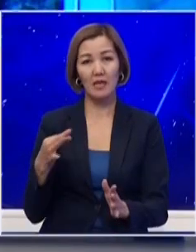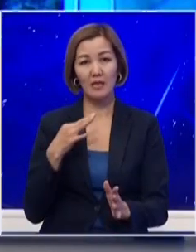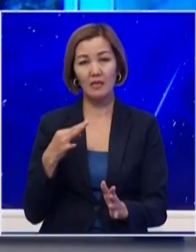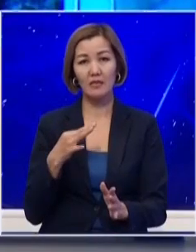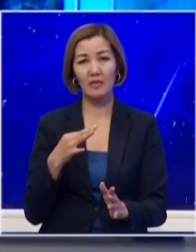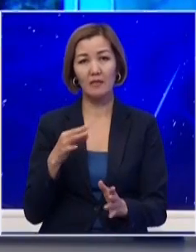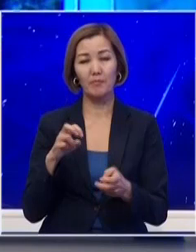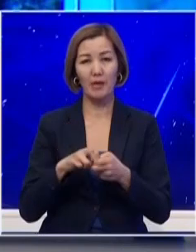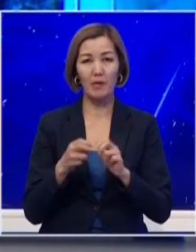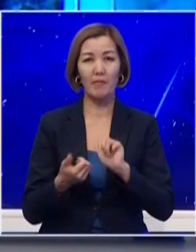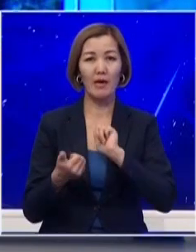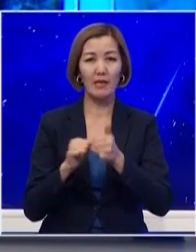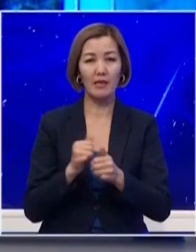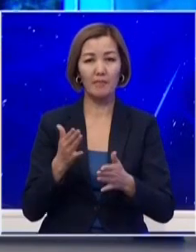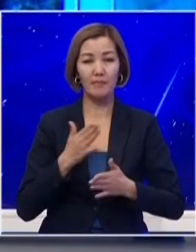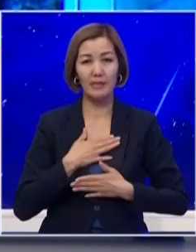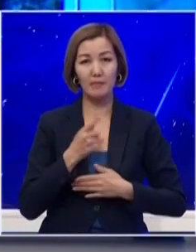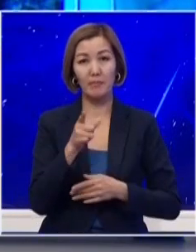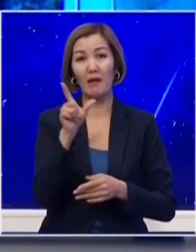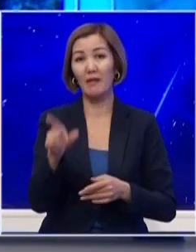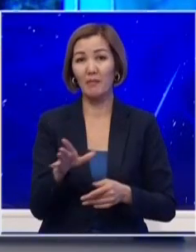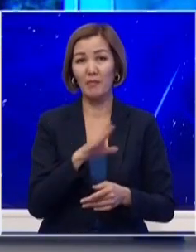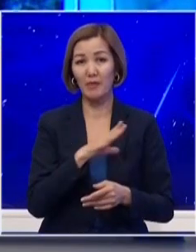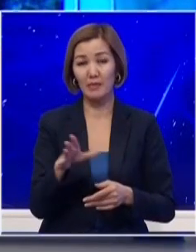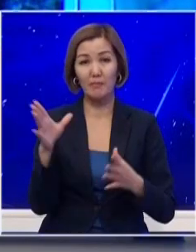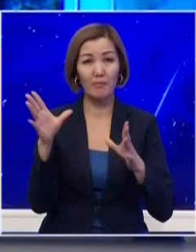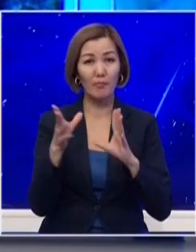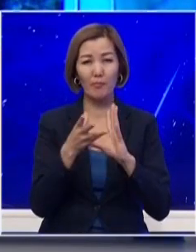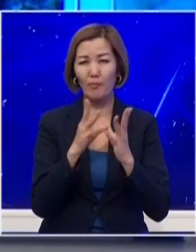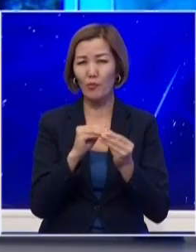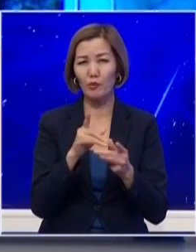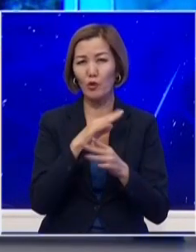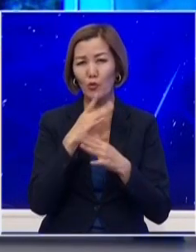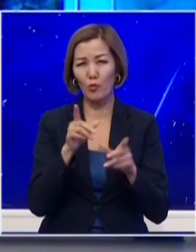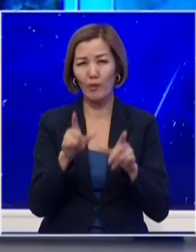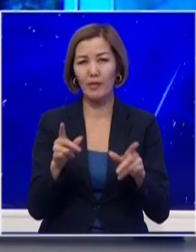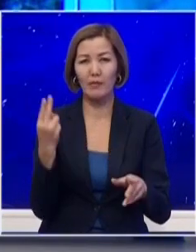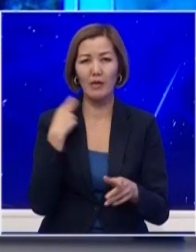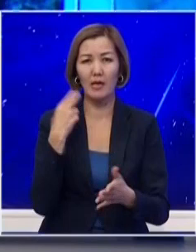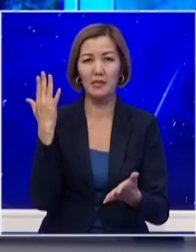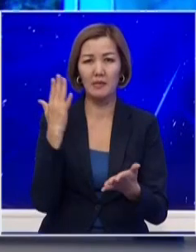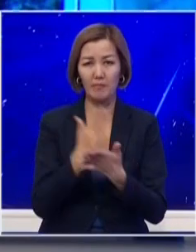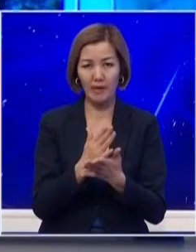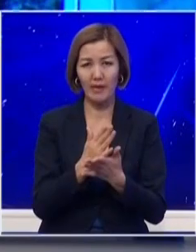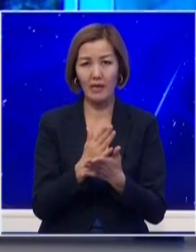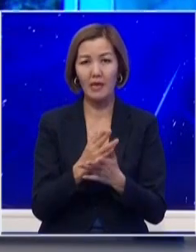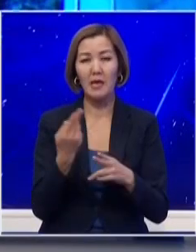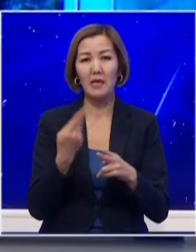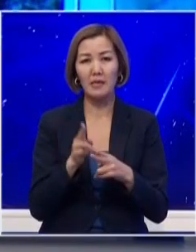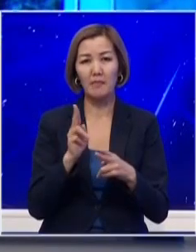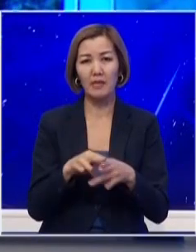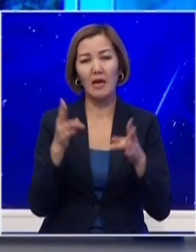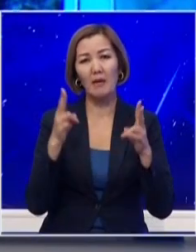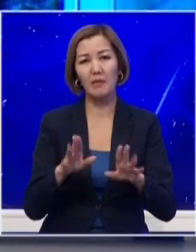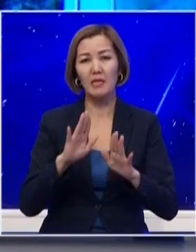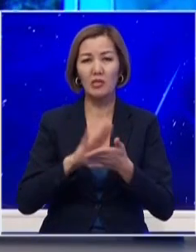Салғырттықтан сан соғып қалған тек біздің кейіпкер емес. Мамандардың сөзіне сүйенсек, берешегі бар азаматтардың дені ескертуге бейжай қарайды.